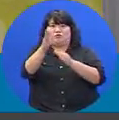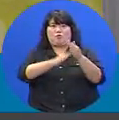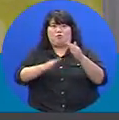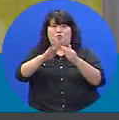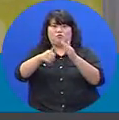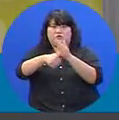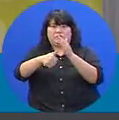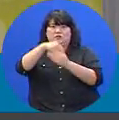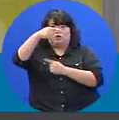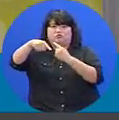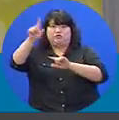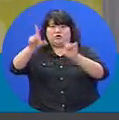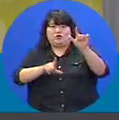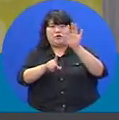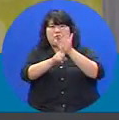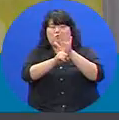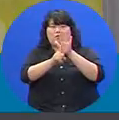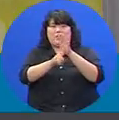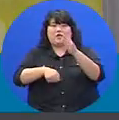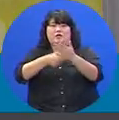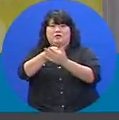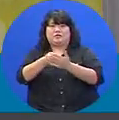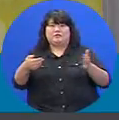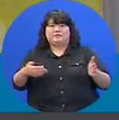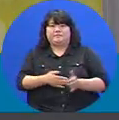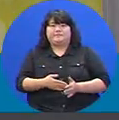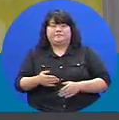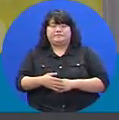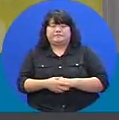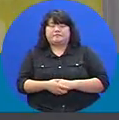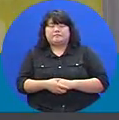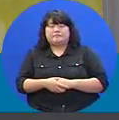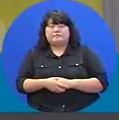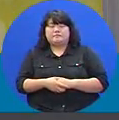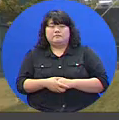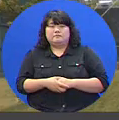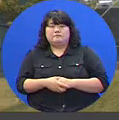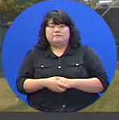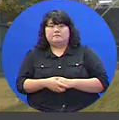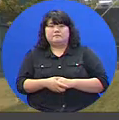공공시설의 운영 현황을 공개하기로 했습니다. 정원희 기자입니다.